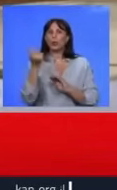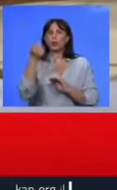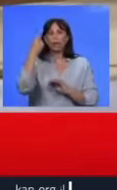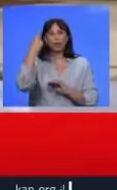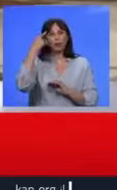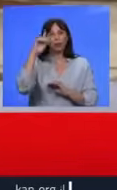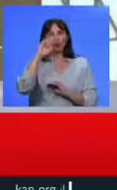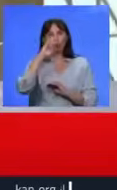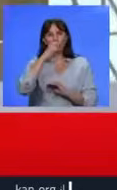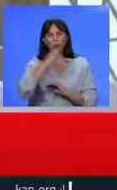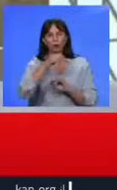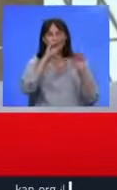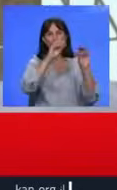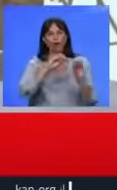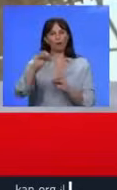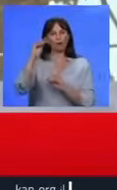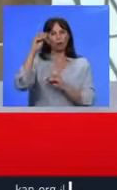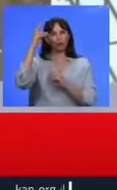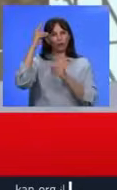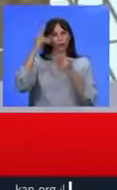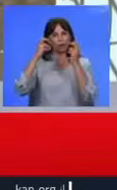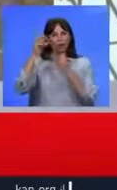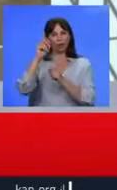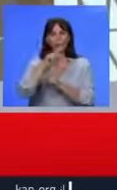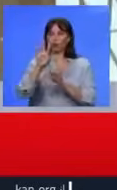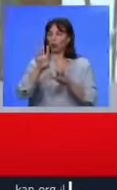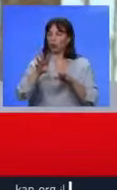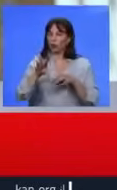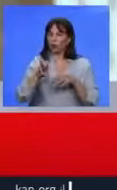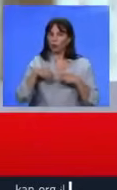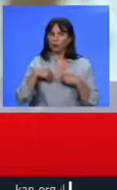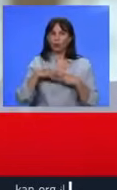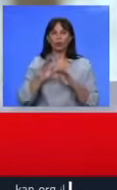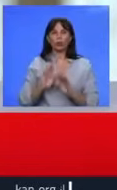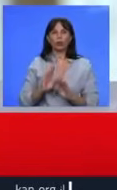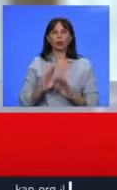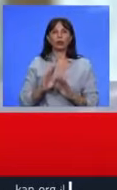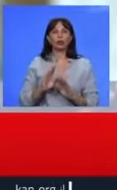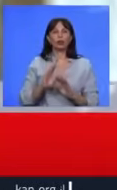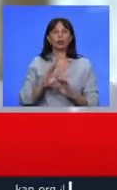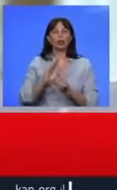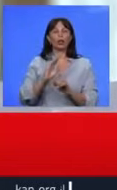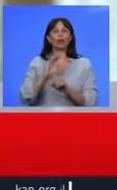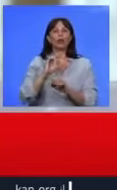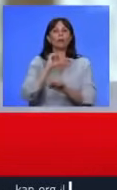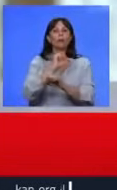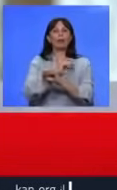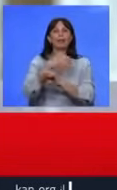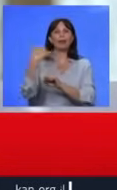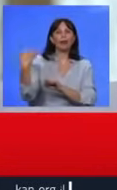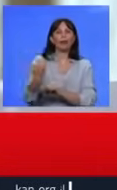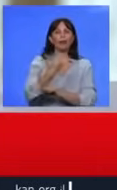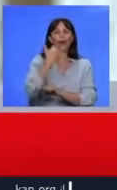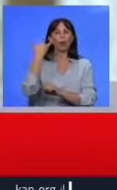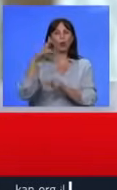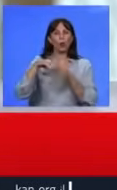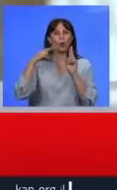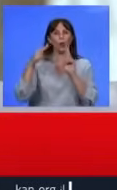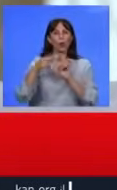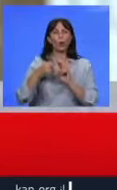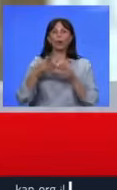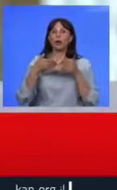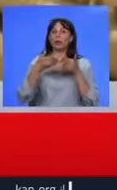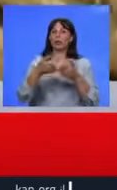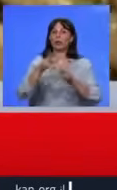סודית. העברת מידע לכאלה שאינם מורשים, זה גם. אנחנו מדברים על מאסר עולם, יש סיוע בזמן מלחמה שזה